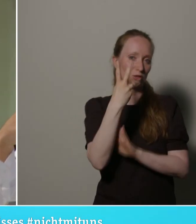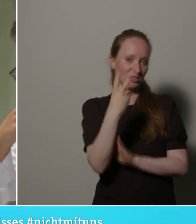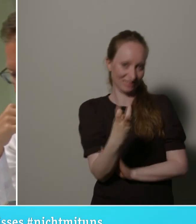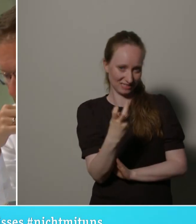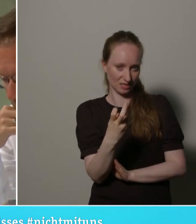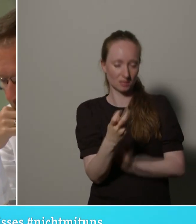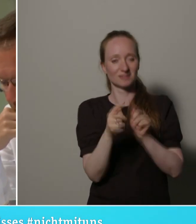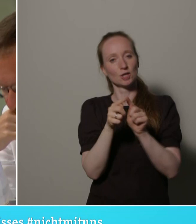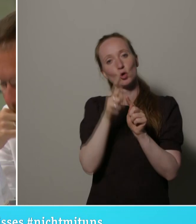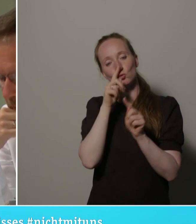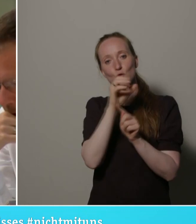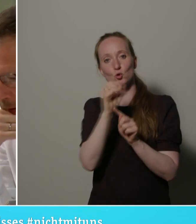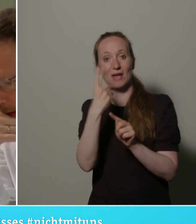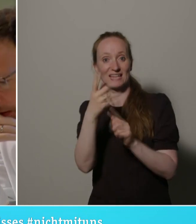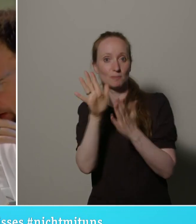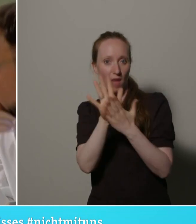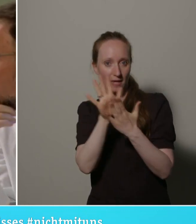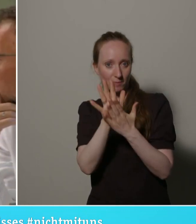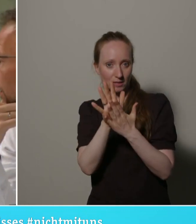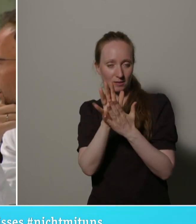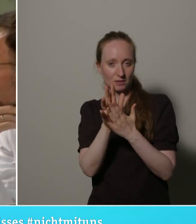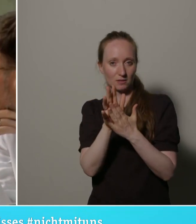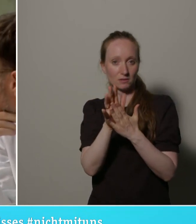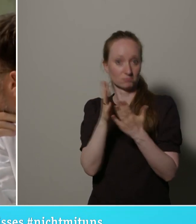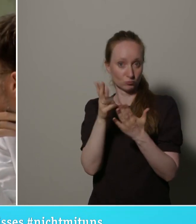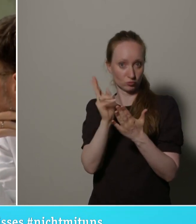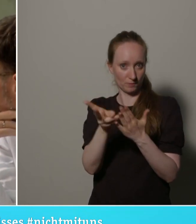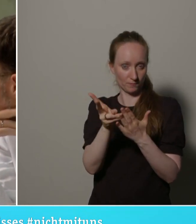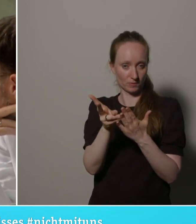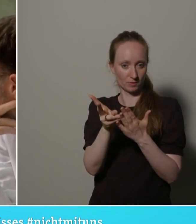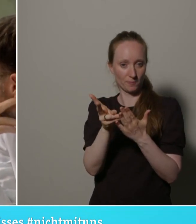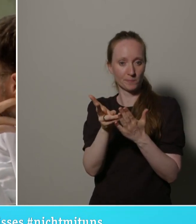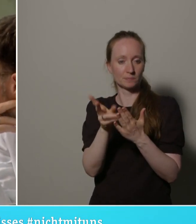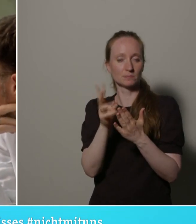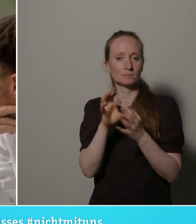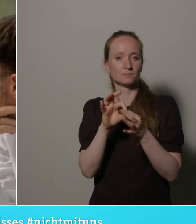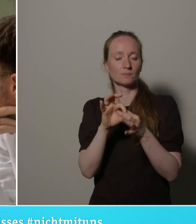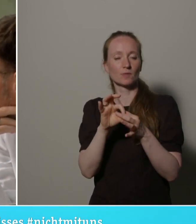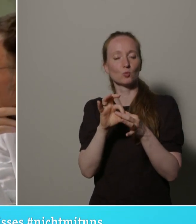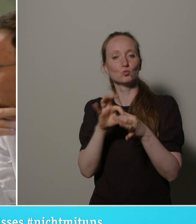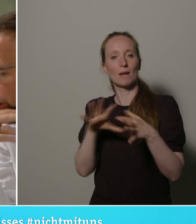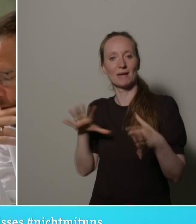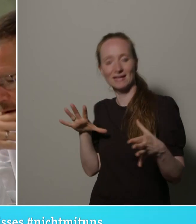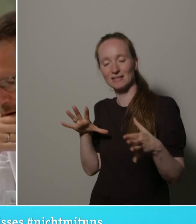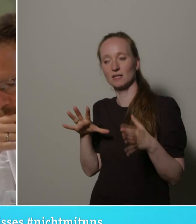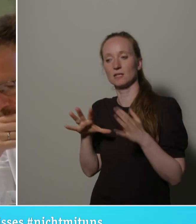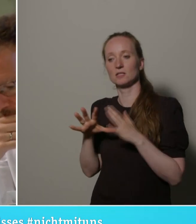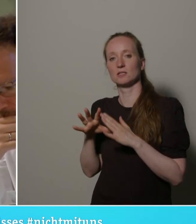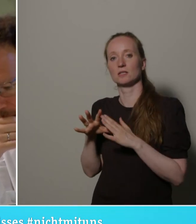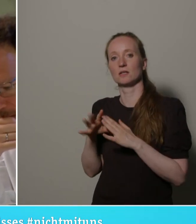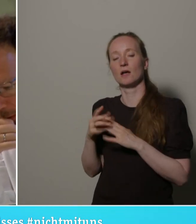der 001 aufrechterhalten, unabhängig von dem Änderungsantrag der Linken zum Einwohnerantrag im Top